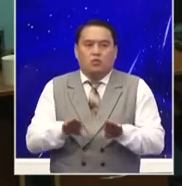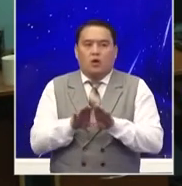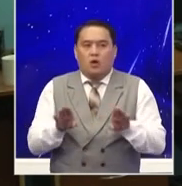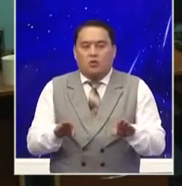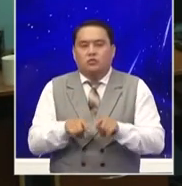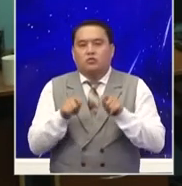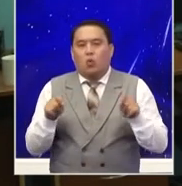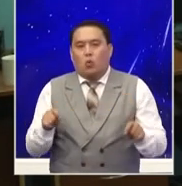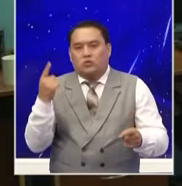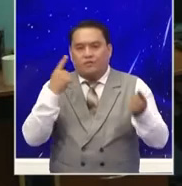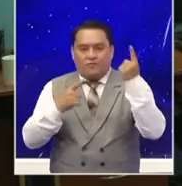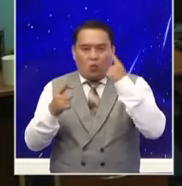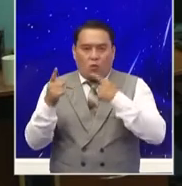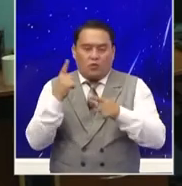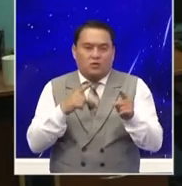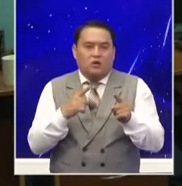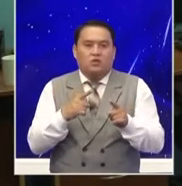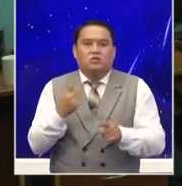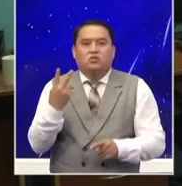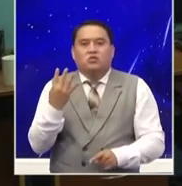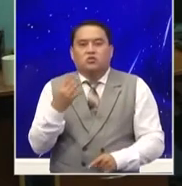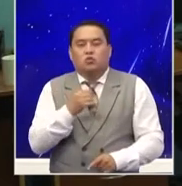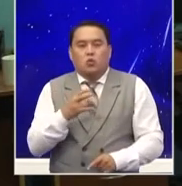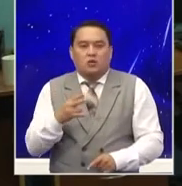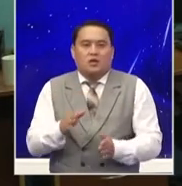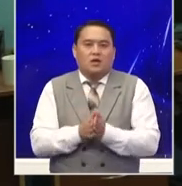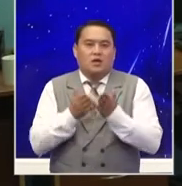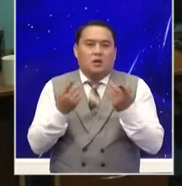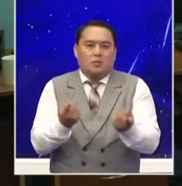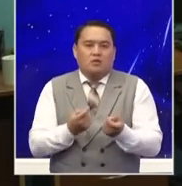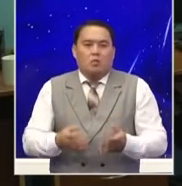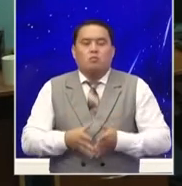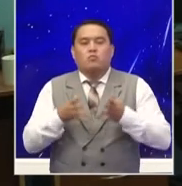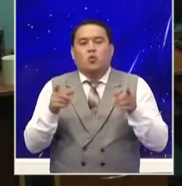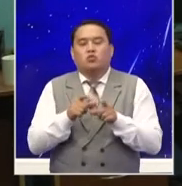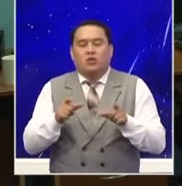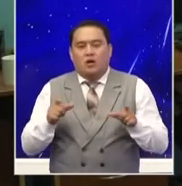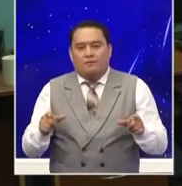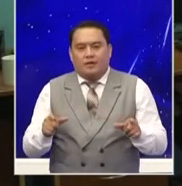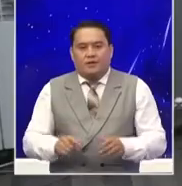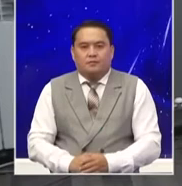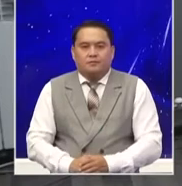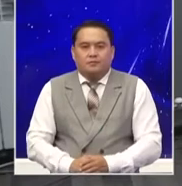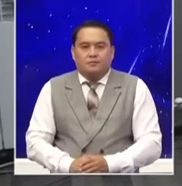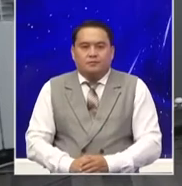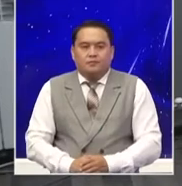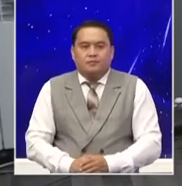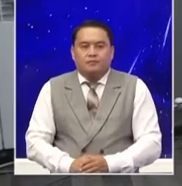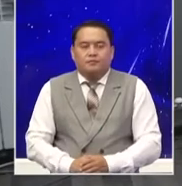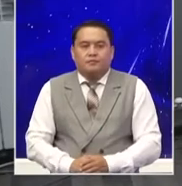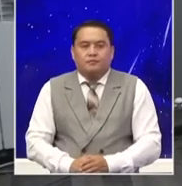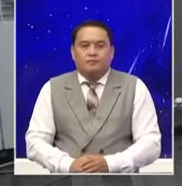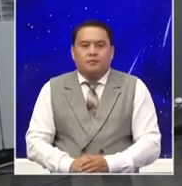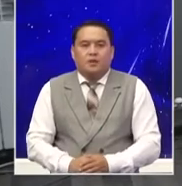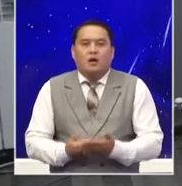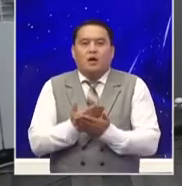путем создания анимационной короткометражки к четырехтомной книге. Мы хотим привлечь больше читателей произведения «Путь Абая». Зарисовки к мультфильму